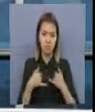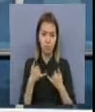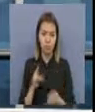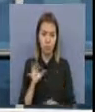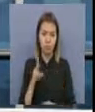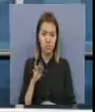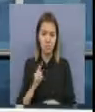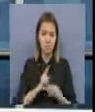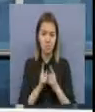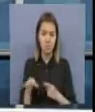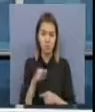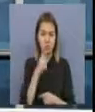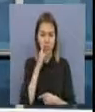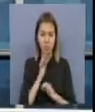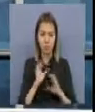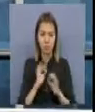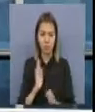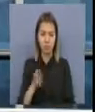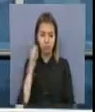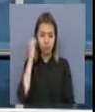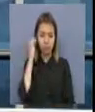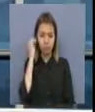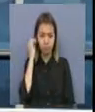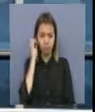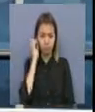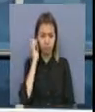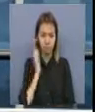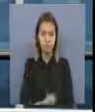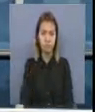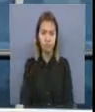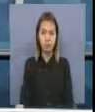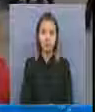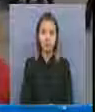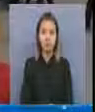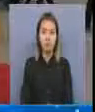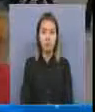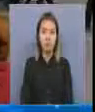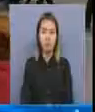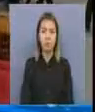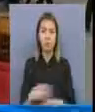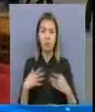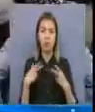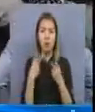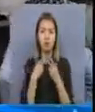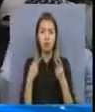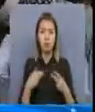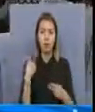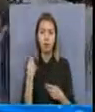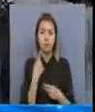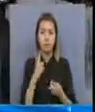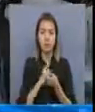лингвистикалық ауысым жайында әріптесім Гүлмайдан Нұржан қызы баяндайды. Звездный балалар сауықтыру орталығының